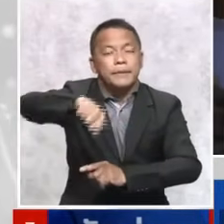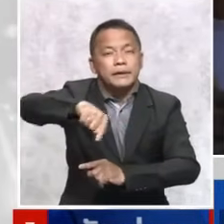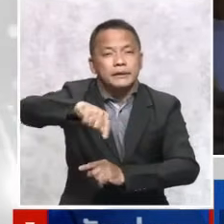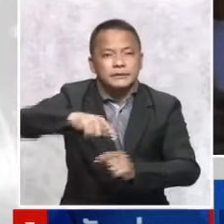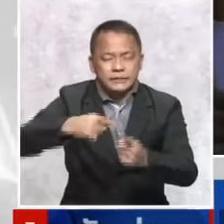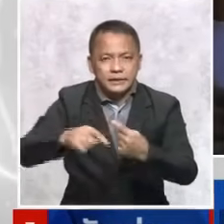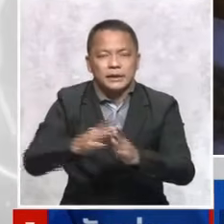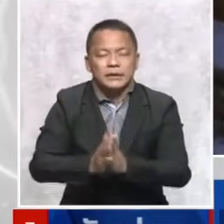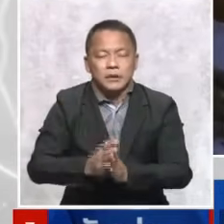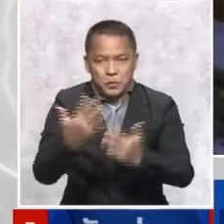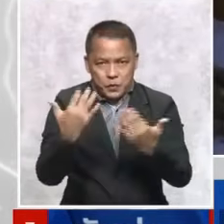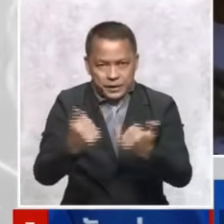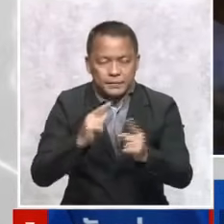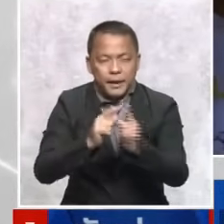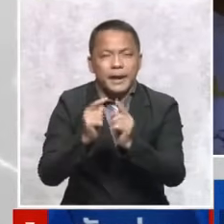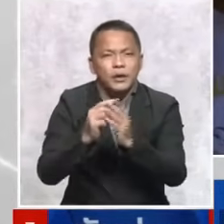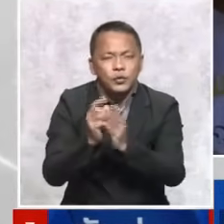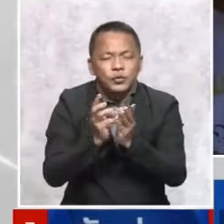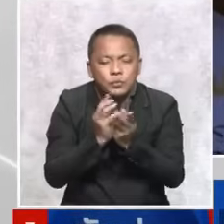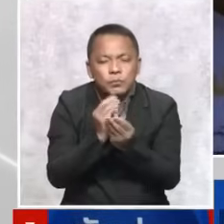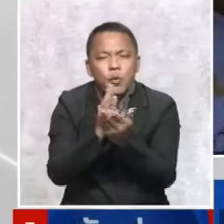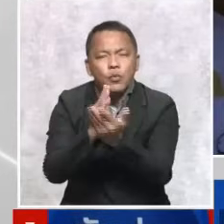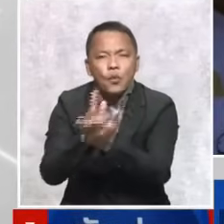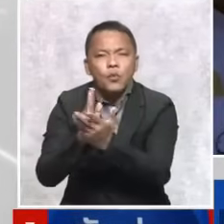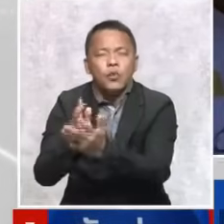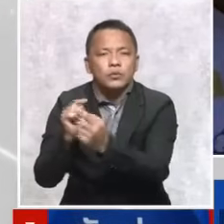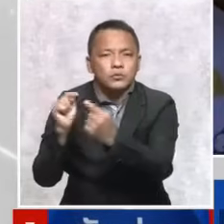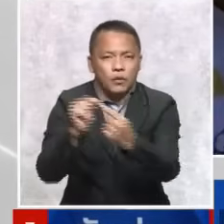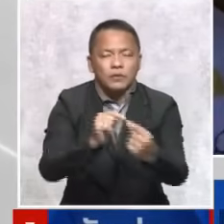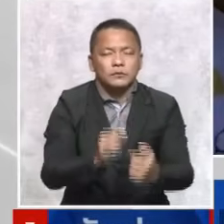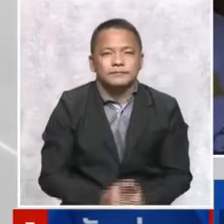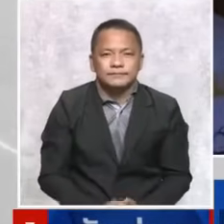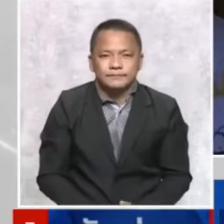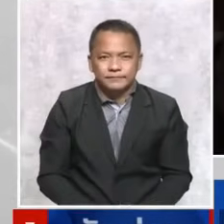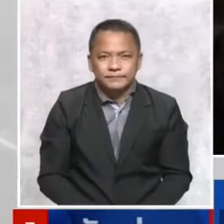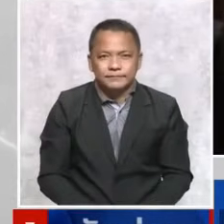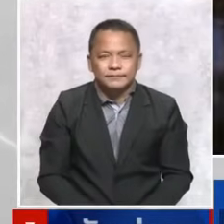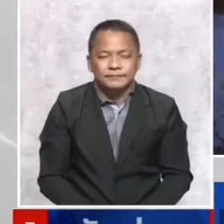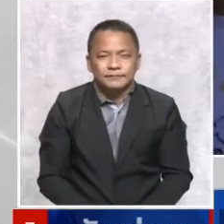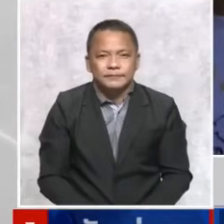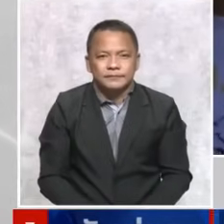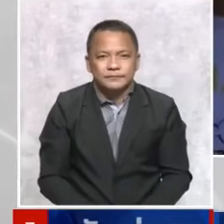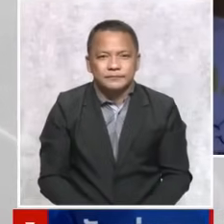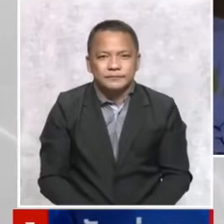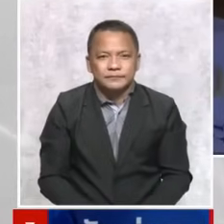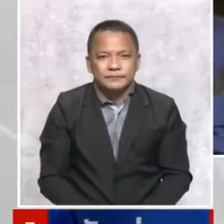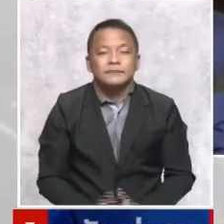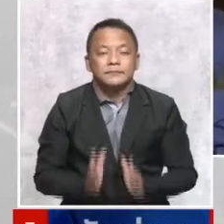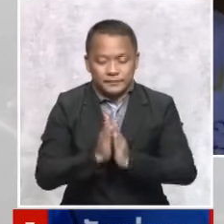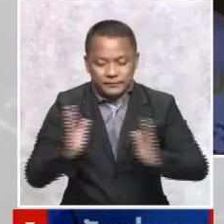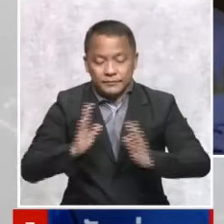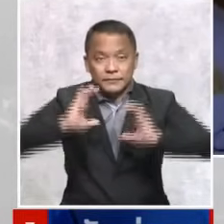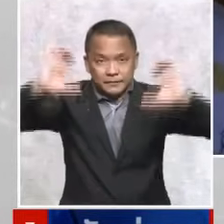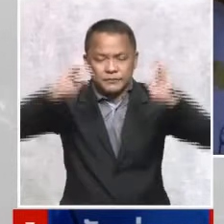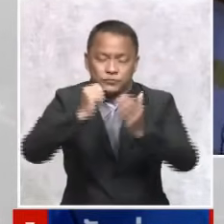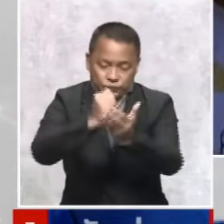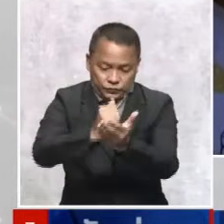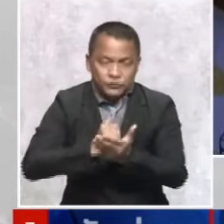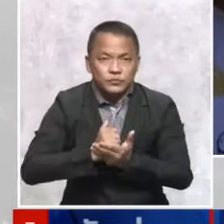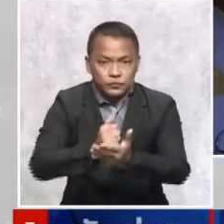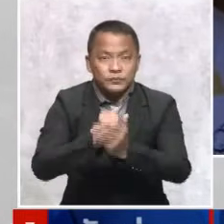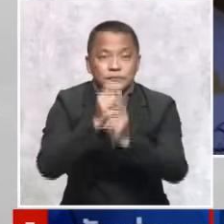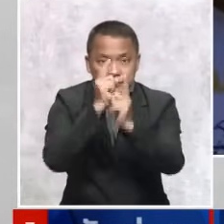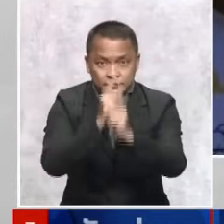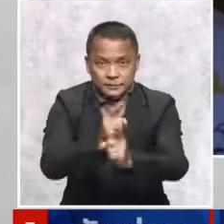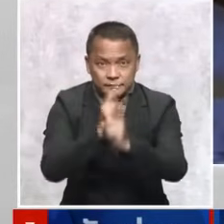งฆ์หลังจากนี้ก็จะไปแก้บนตามที่ได้บนเอาไว้ค่ะ ขอบคุณรัฐบาลนะคะที่ช่วยเหลือติด